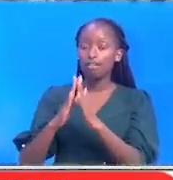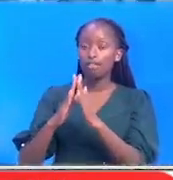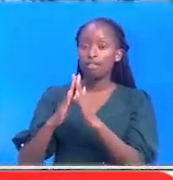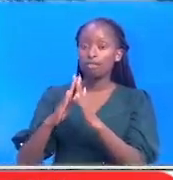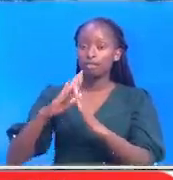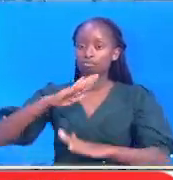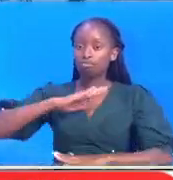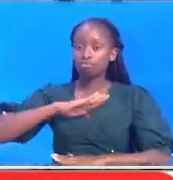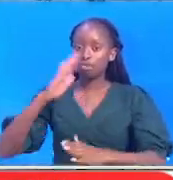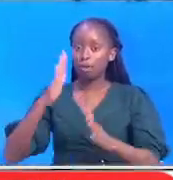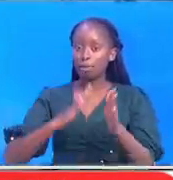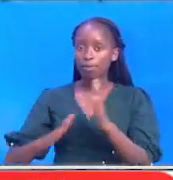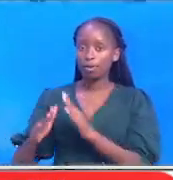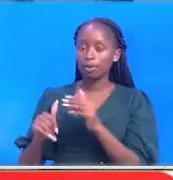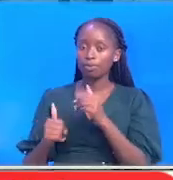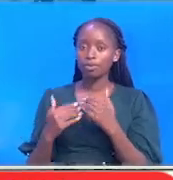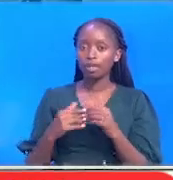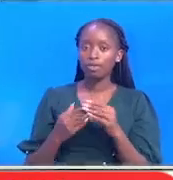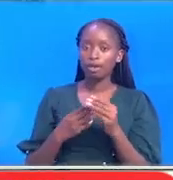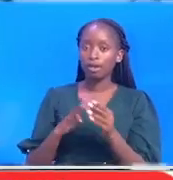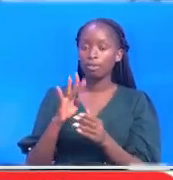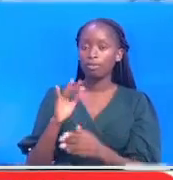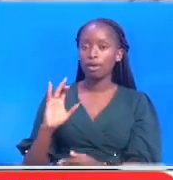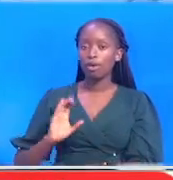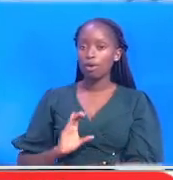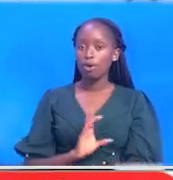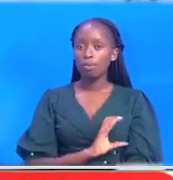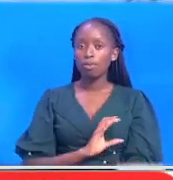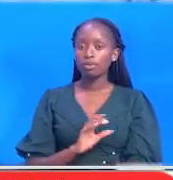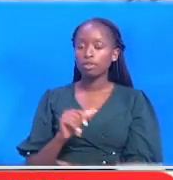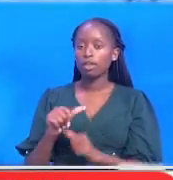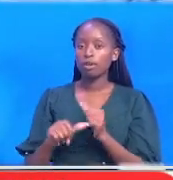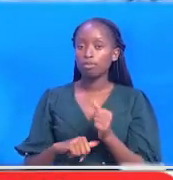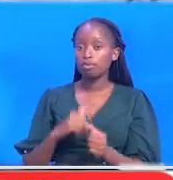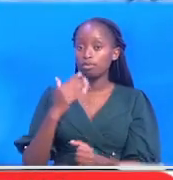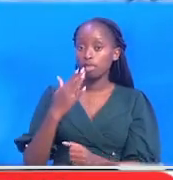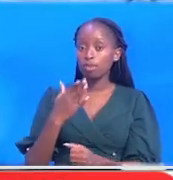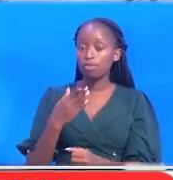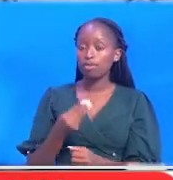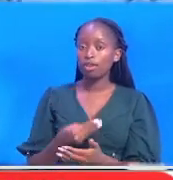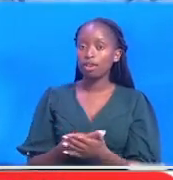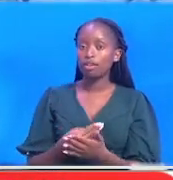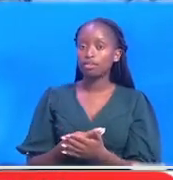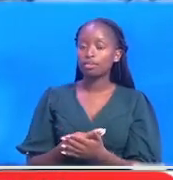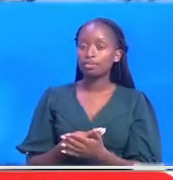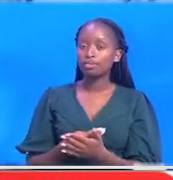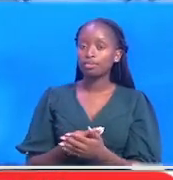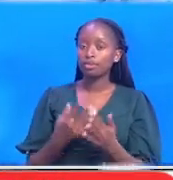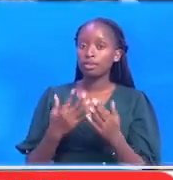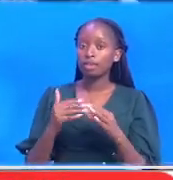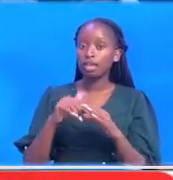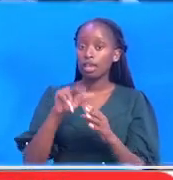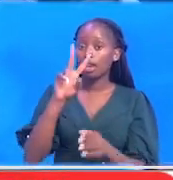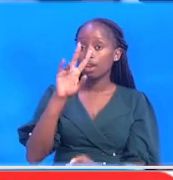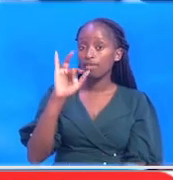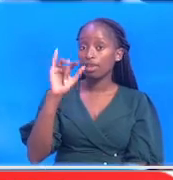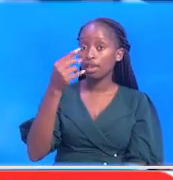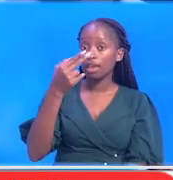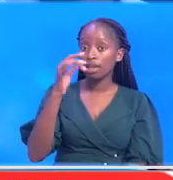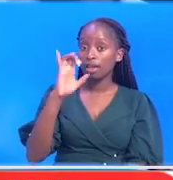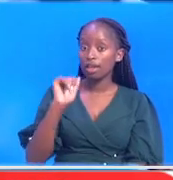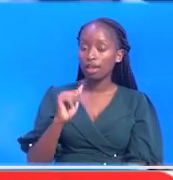na kamati ya bunge ya mpangilio wa fedha. Katika kaunti ya Vihiga, wananchi wameibua wa